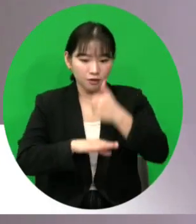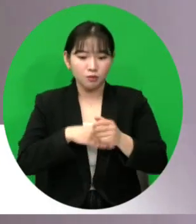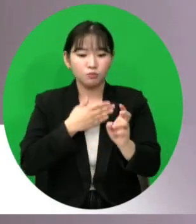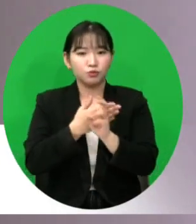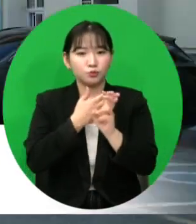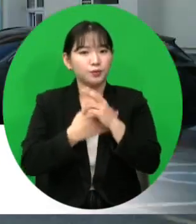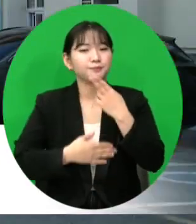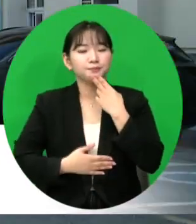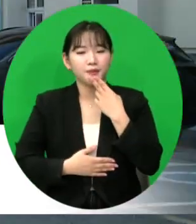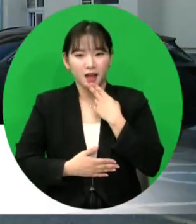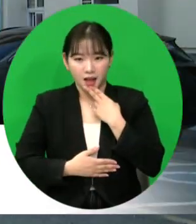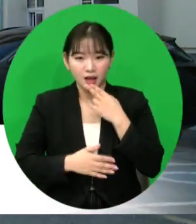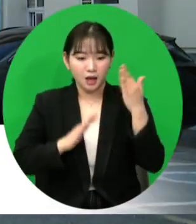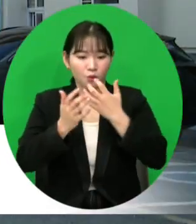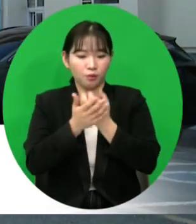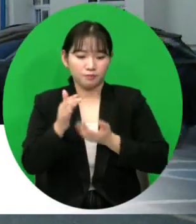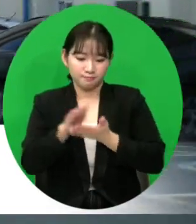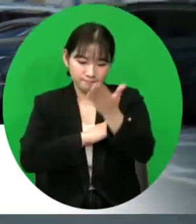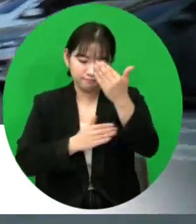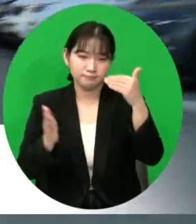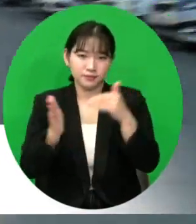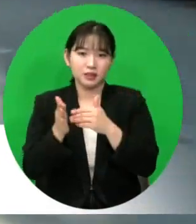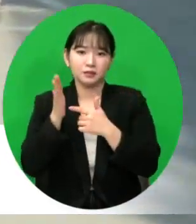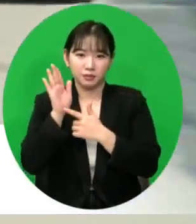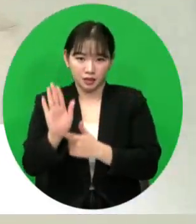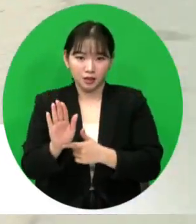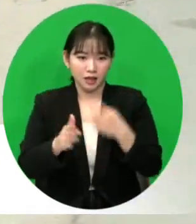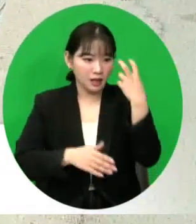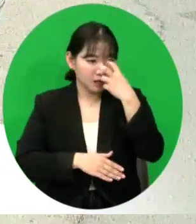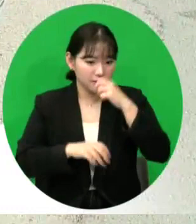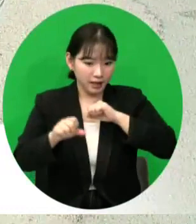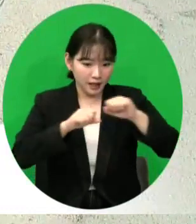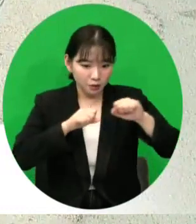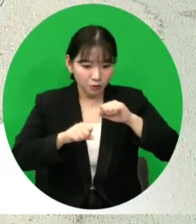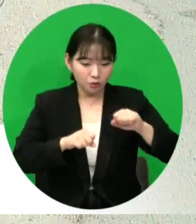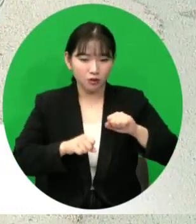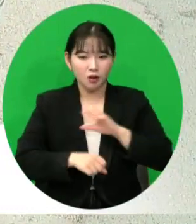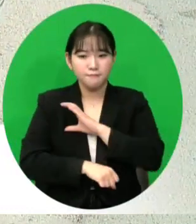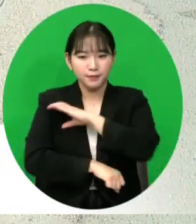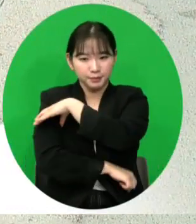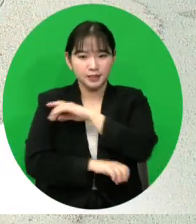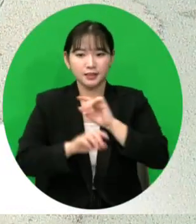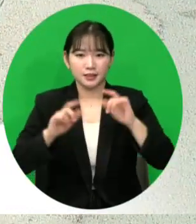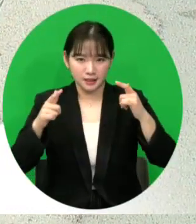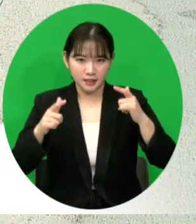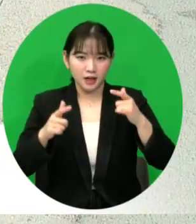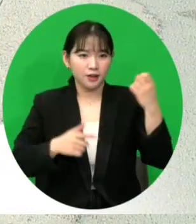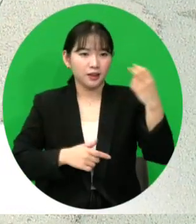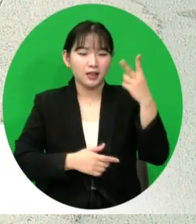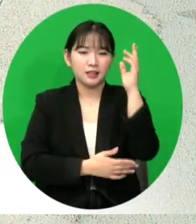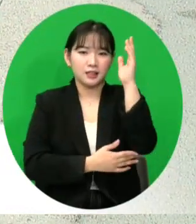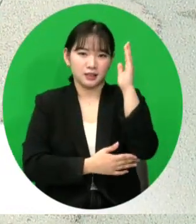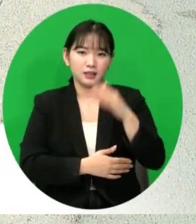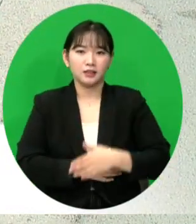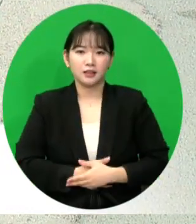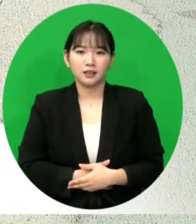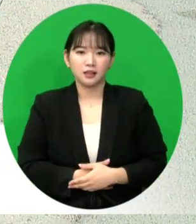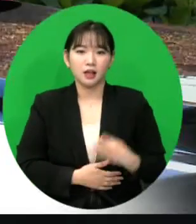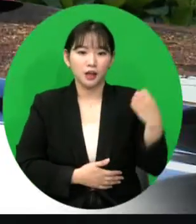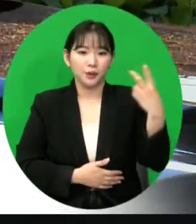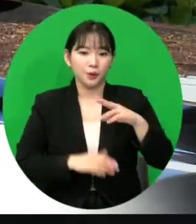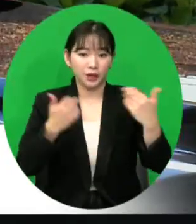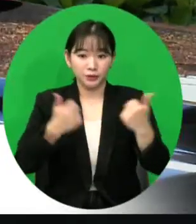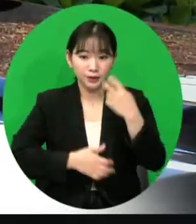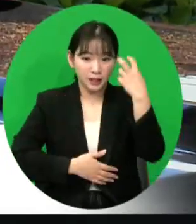위법한 사항이 없었다는 공문을 발송했다고 밝히고 감찰 행위 자체는 월권이 아니라고 제차 강조했습니다 또